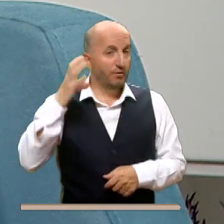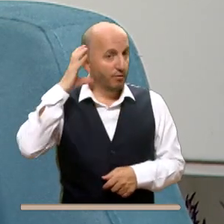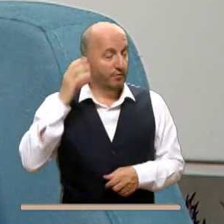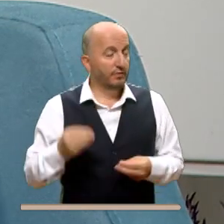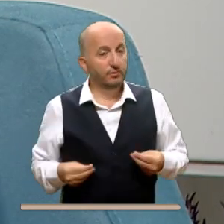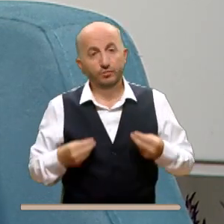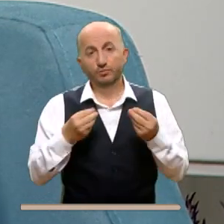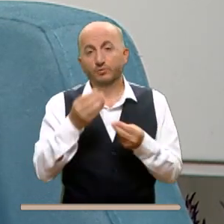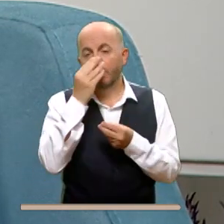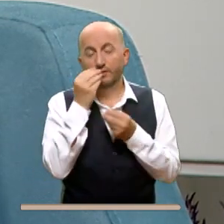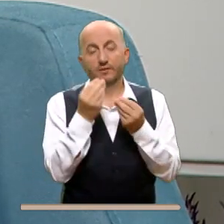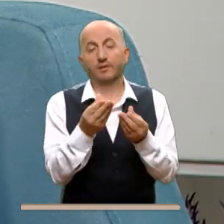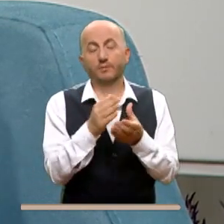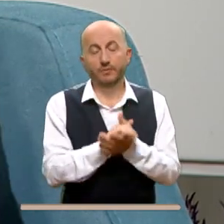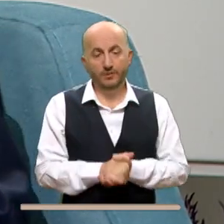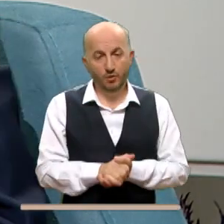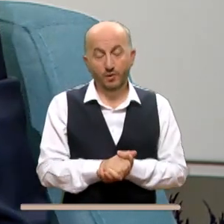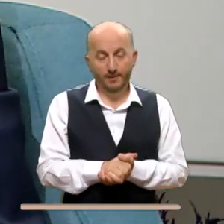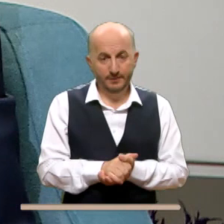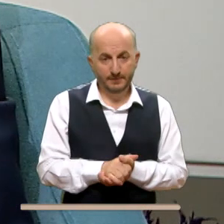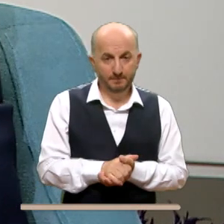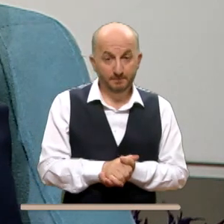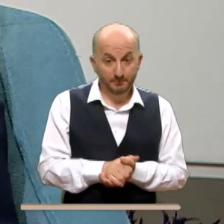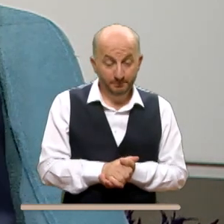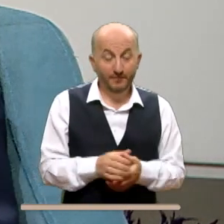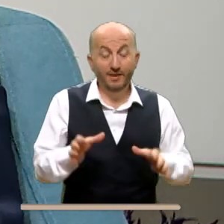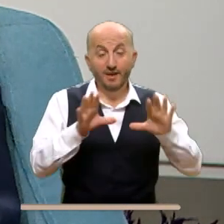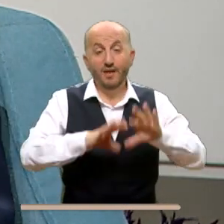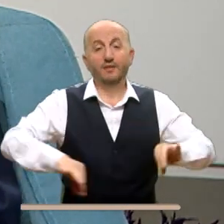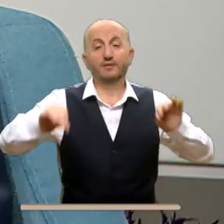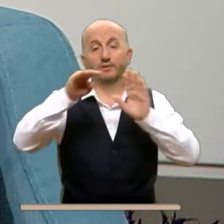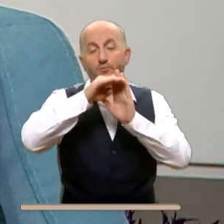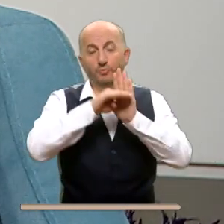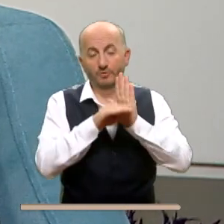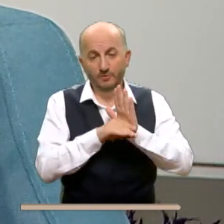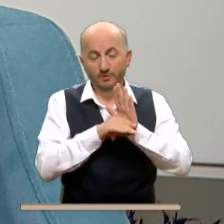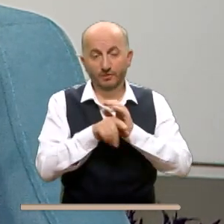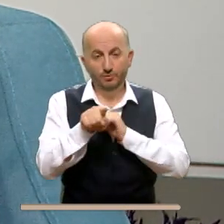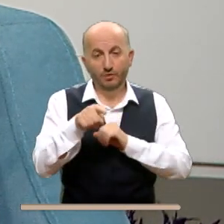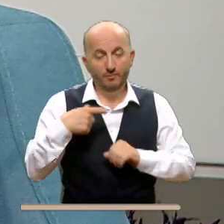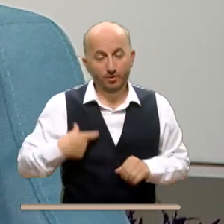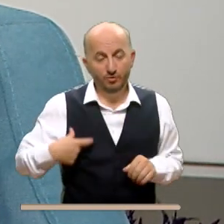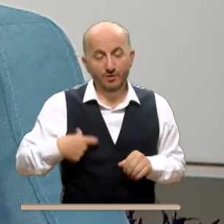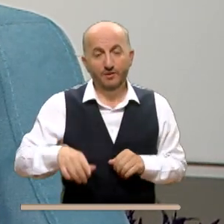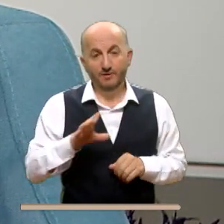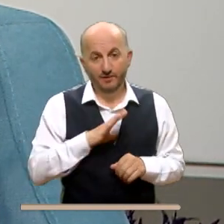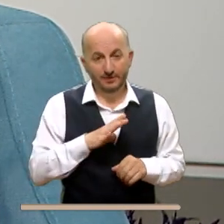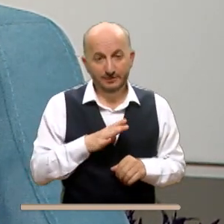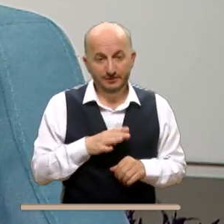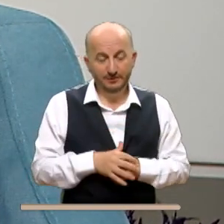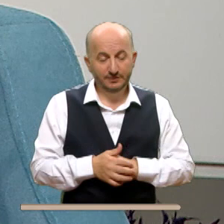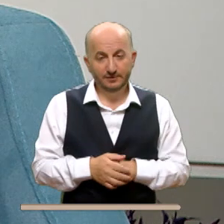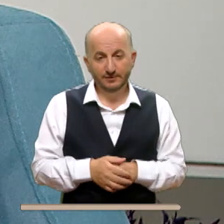sunduğu bir hediye, bir imkan olarak açıkçası. Hazırlık programlarının şöyle bir özelliği var.